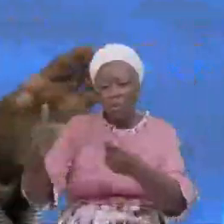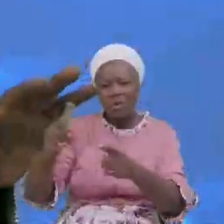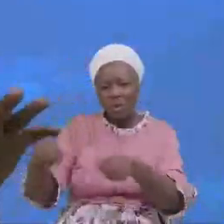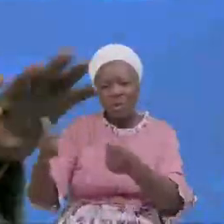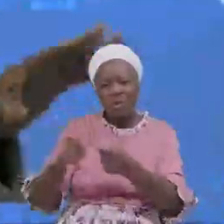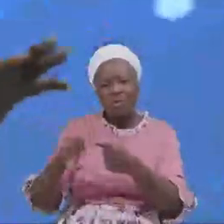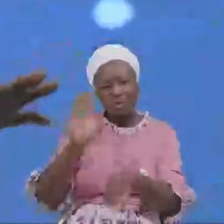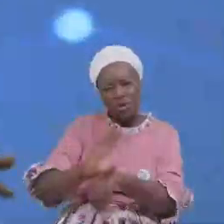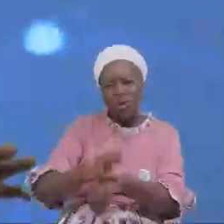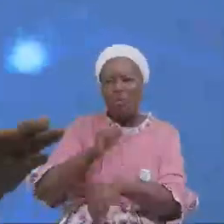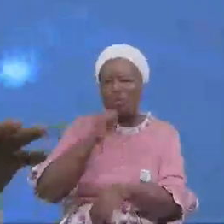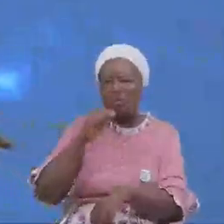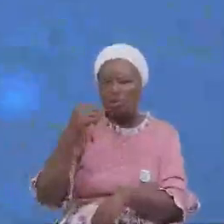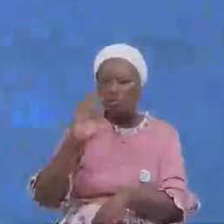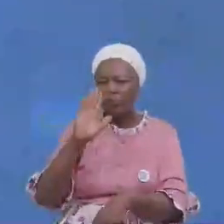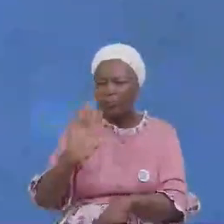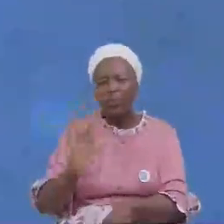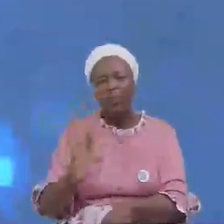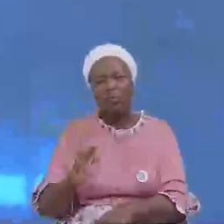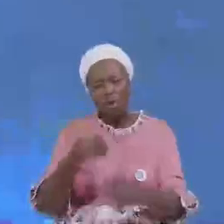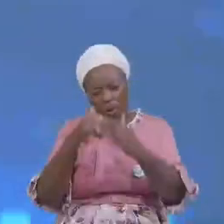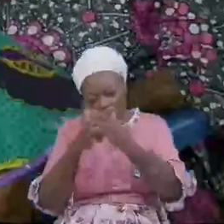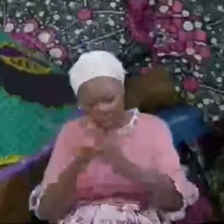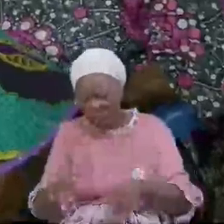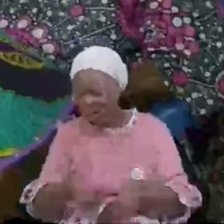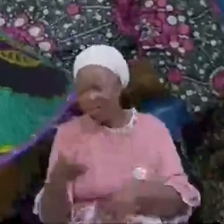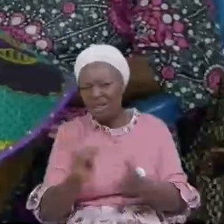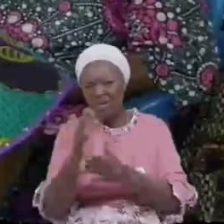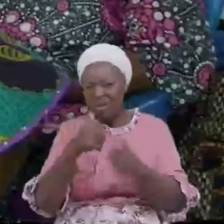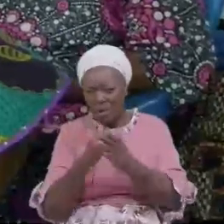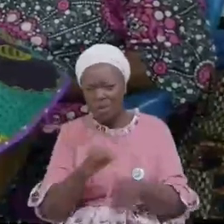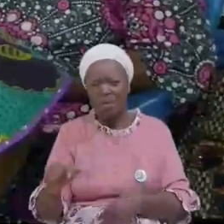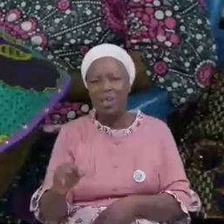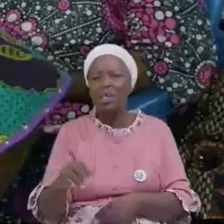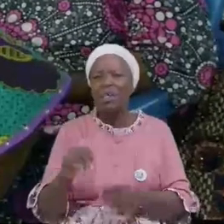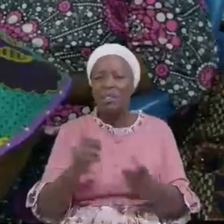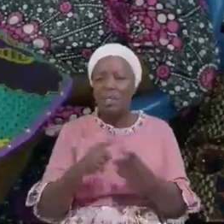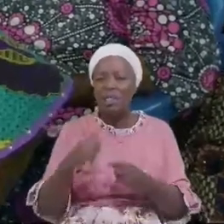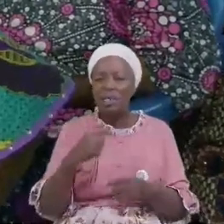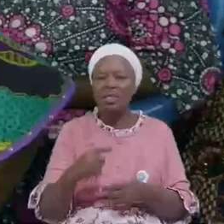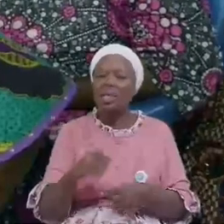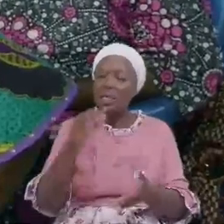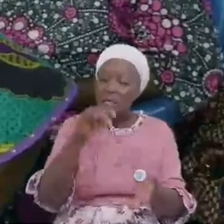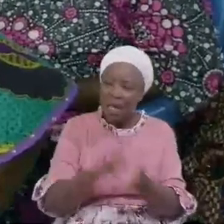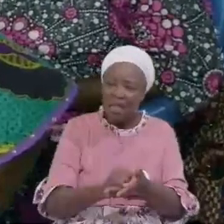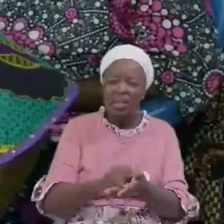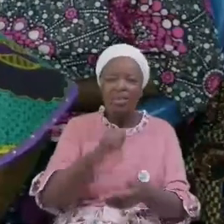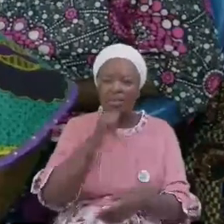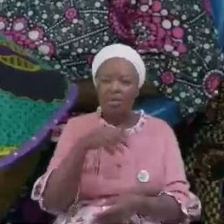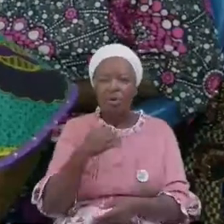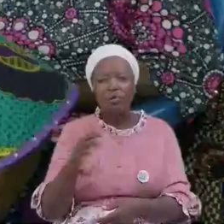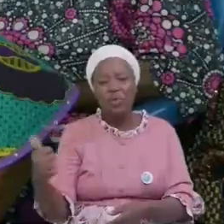église. Ce n'est pas de votre adoration. Quelque chose que vous adorez. Cela ne vient pas de